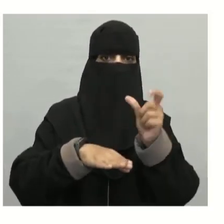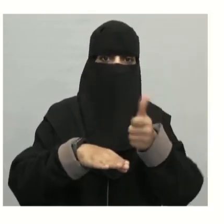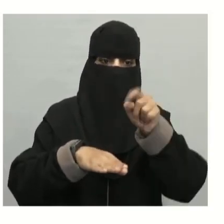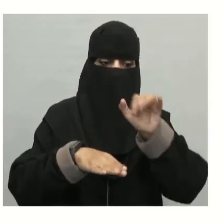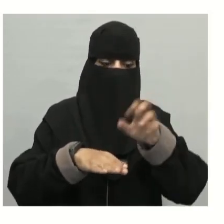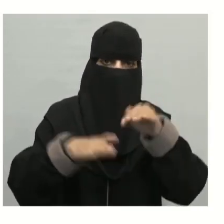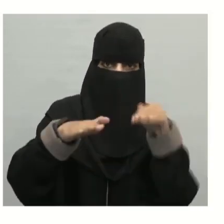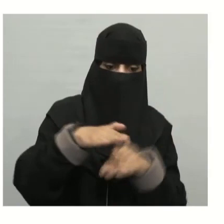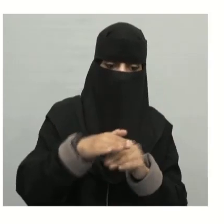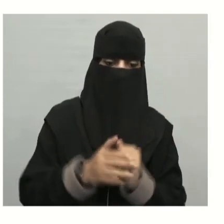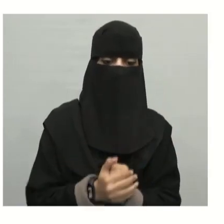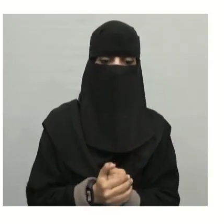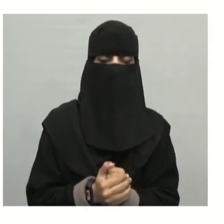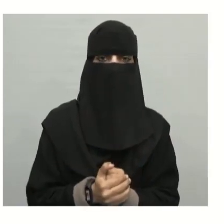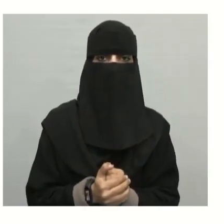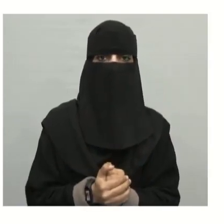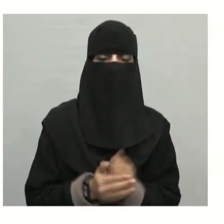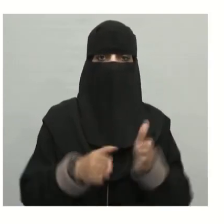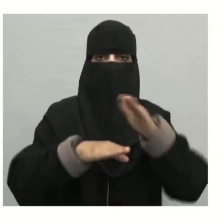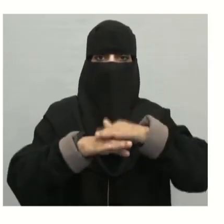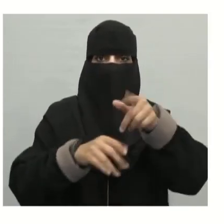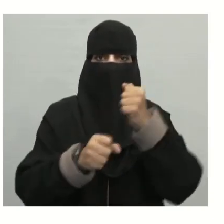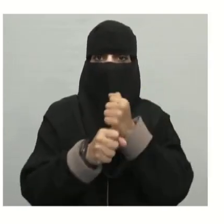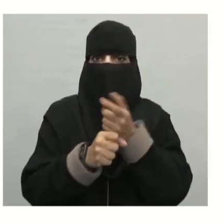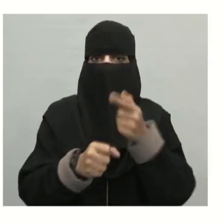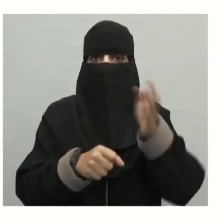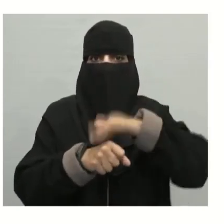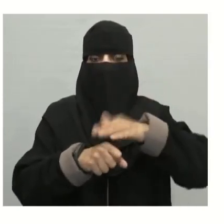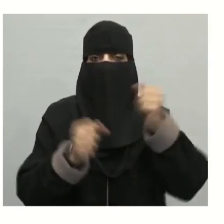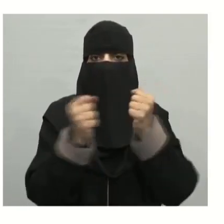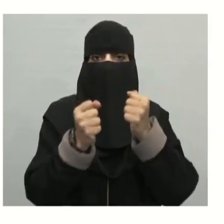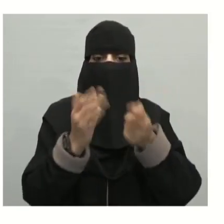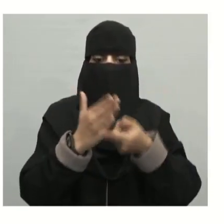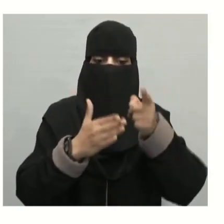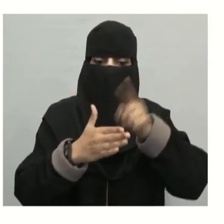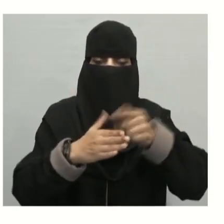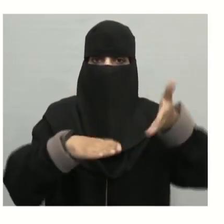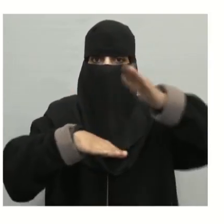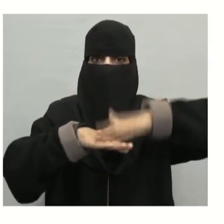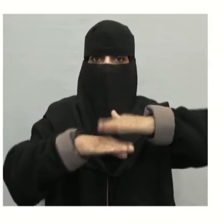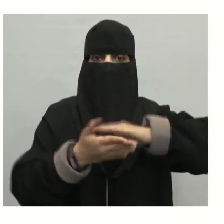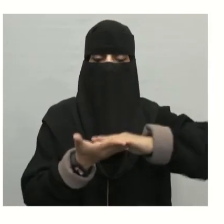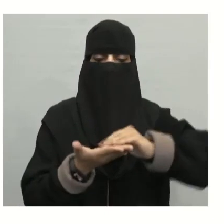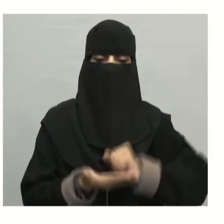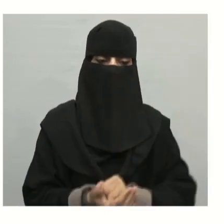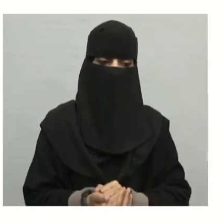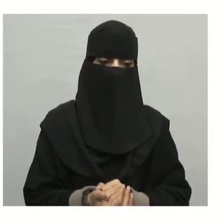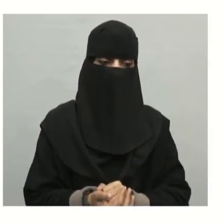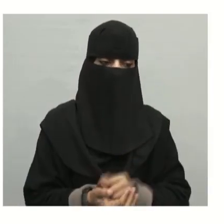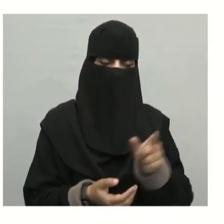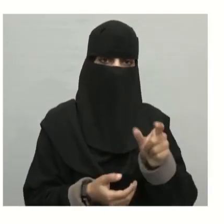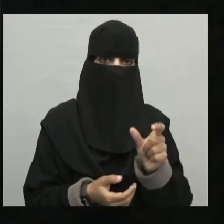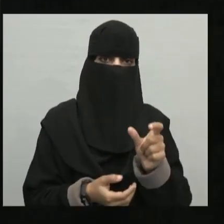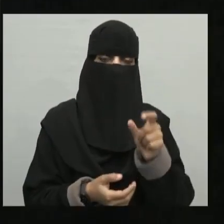الجوفيه الصخور الناريه السطحيه حدثت عمليه التبريد او التصلب على سطح الارض اما